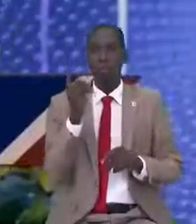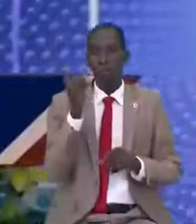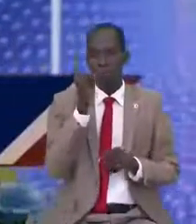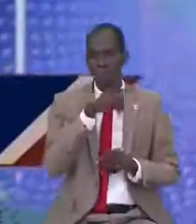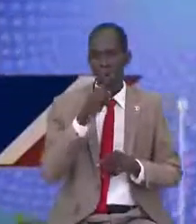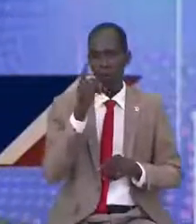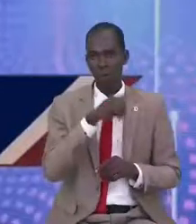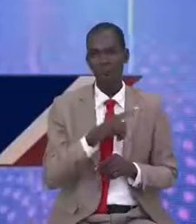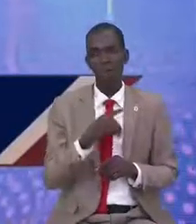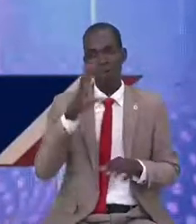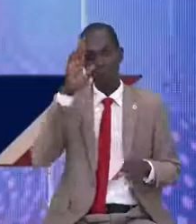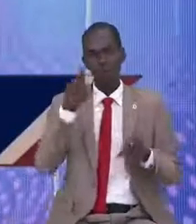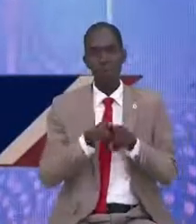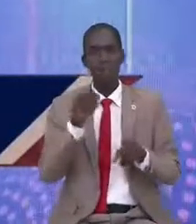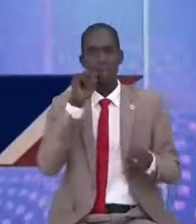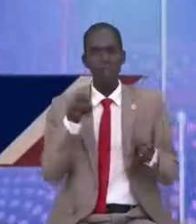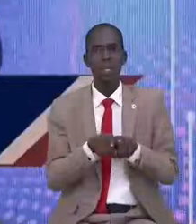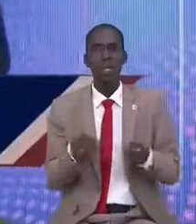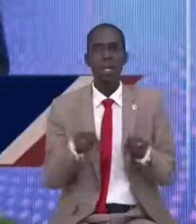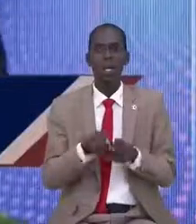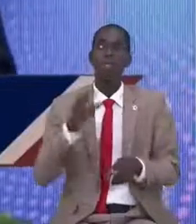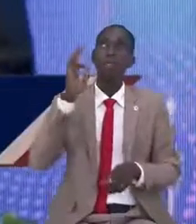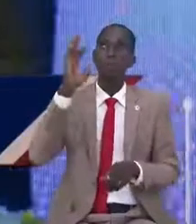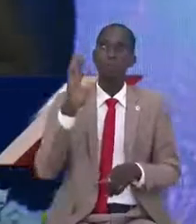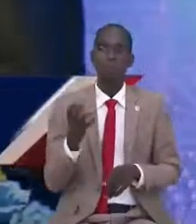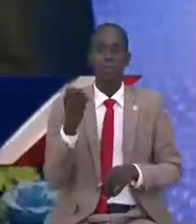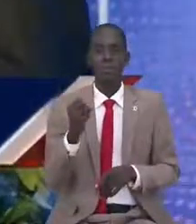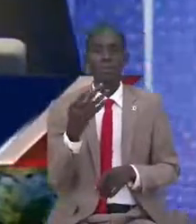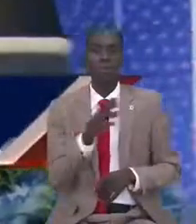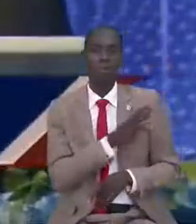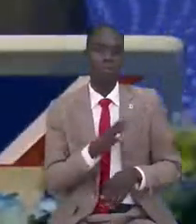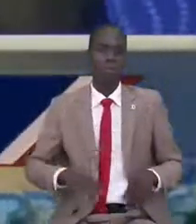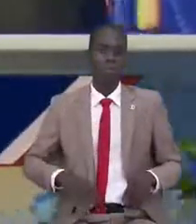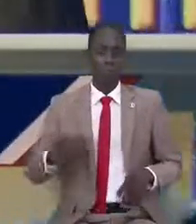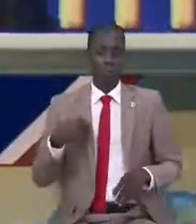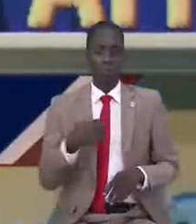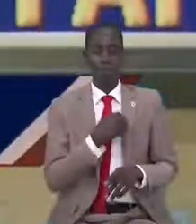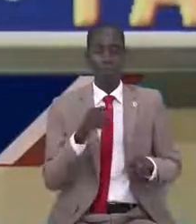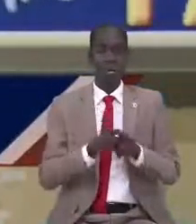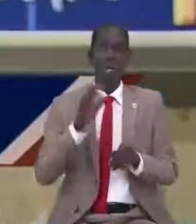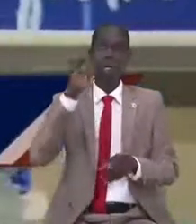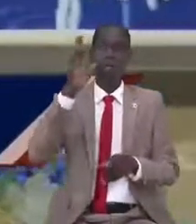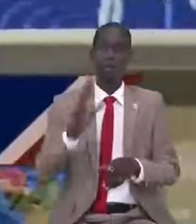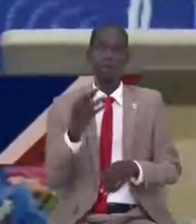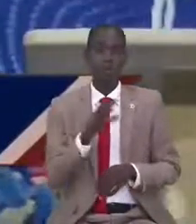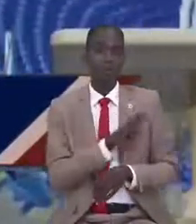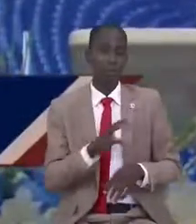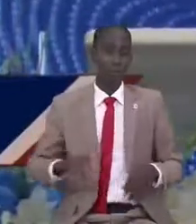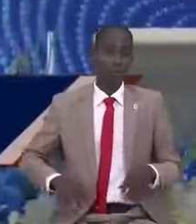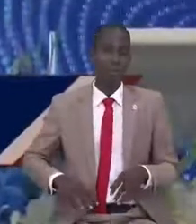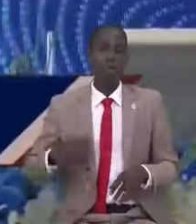Réveiller les faux frères en tant que ministres de Christ. Nous, en tant que ministres de Christ,